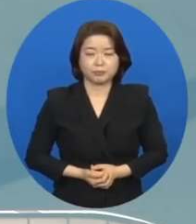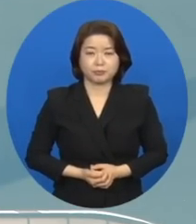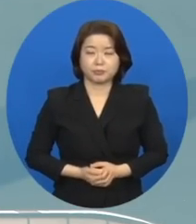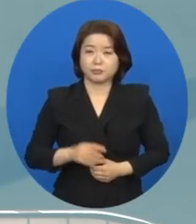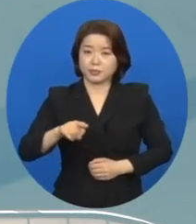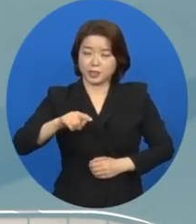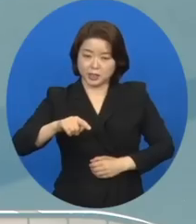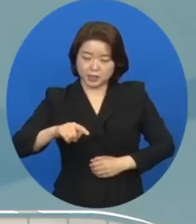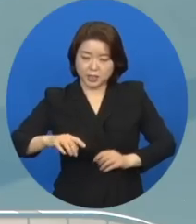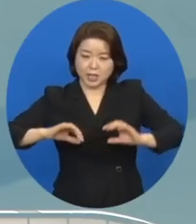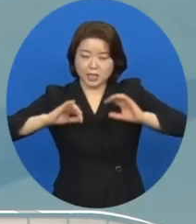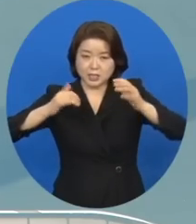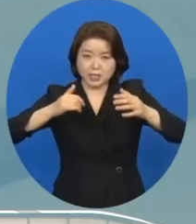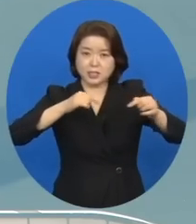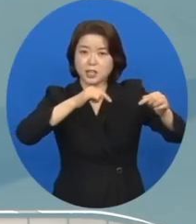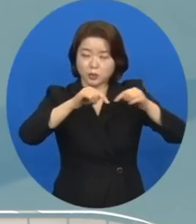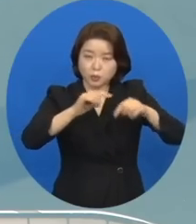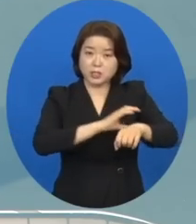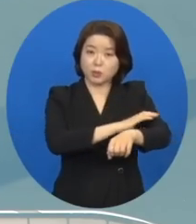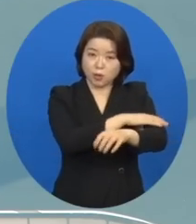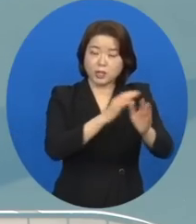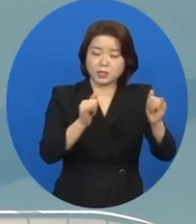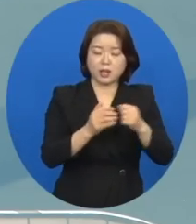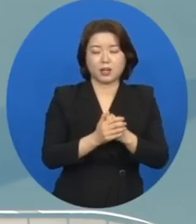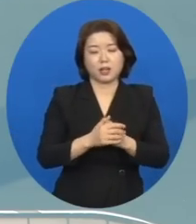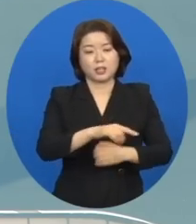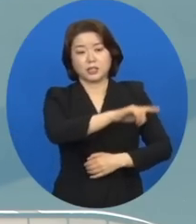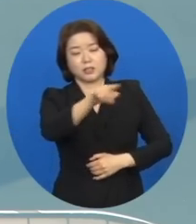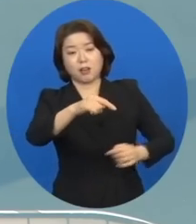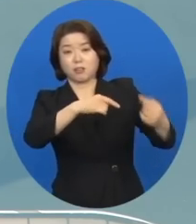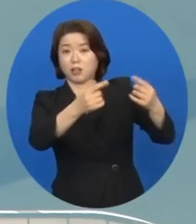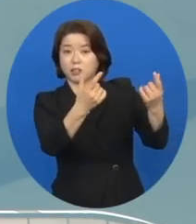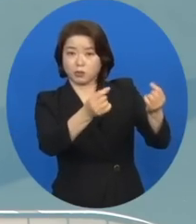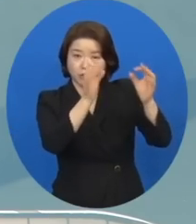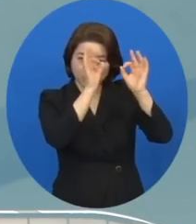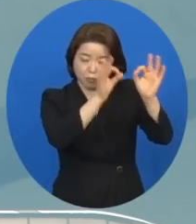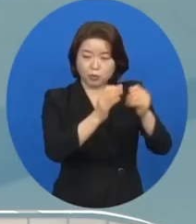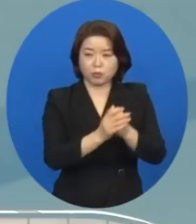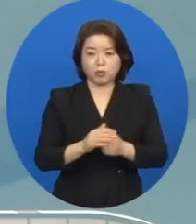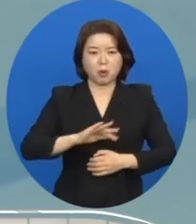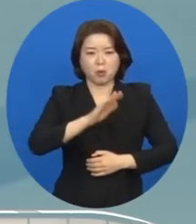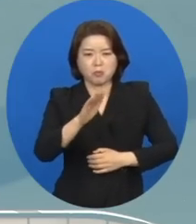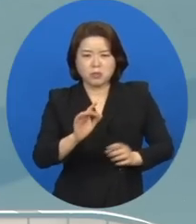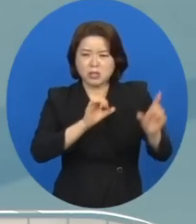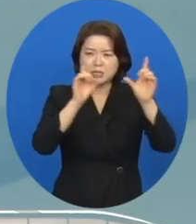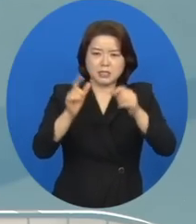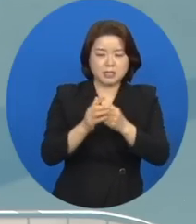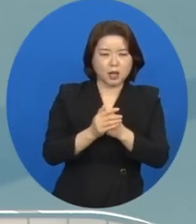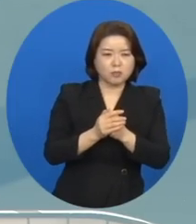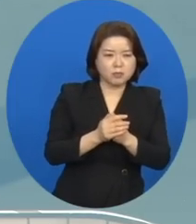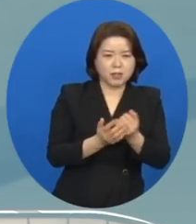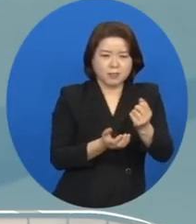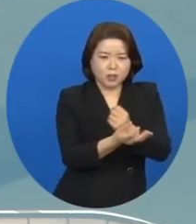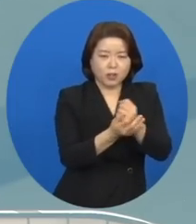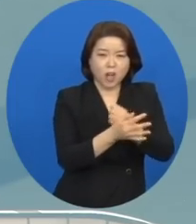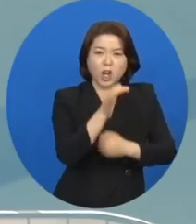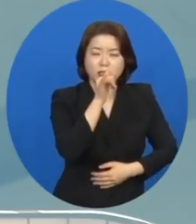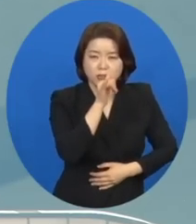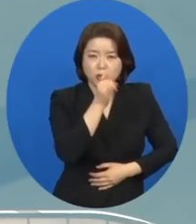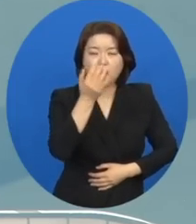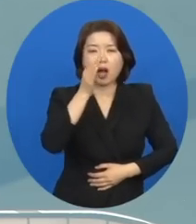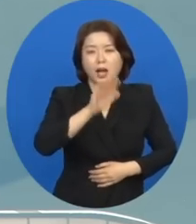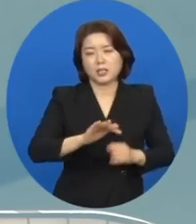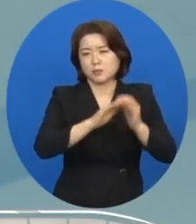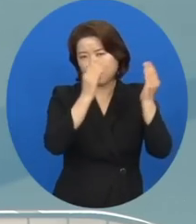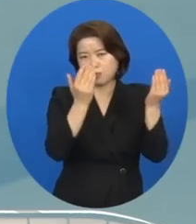권력자들과 통치자들이 이 세상을 다스리는 것 같고 우리의 삶을 쥐락펴락하는 것 같이 보입니다. 그러나 모든 것은 실은